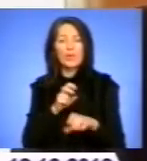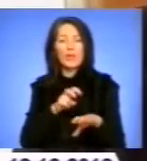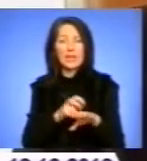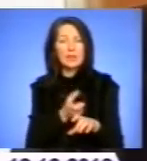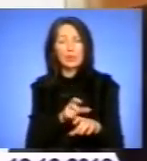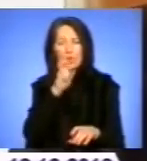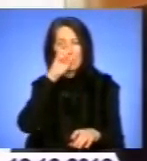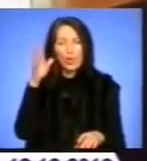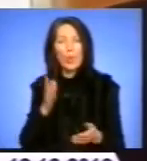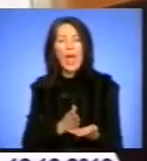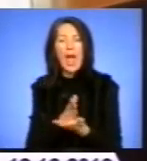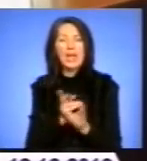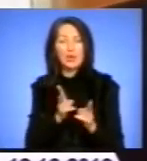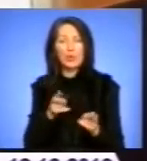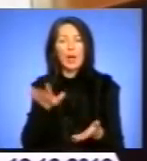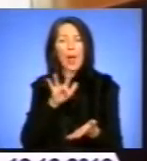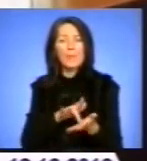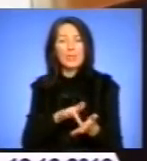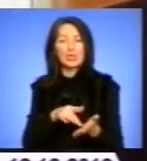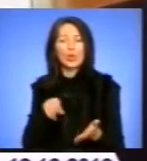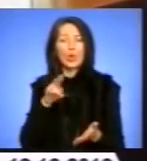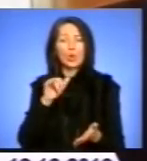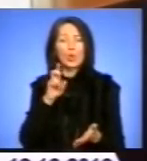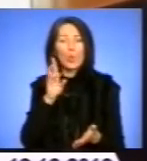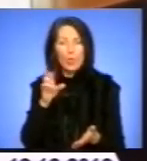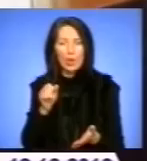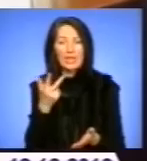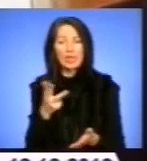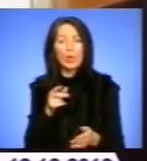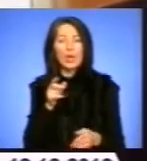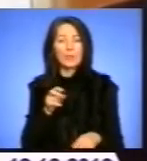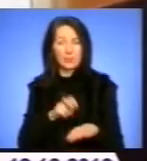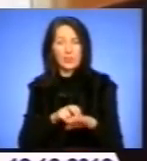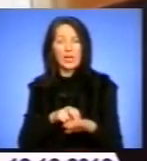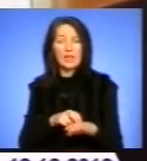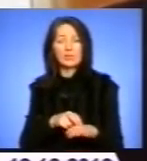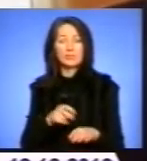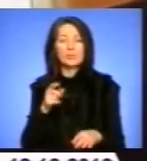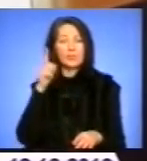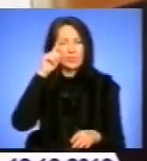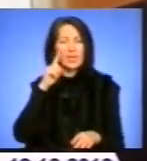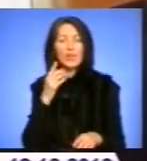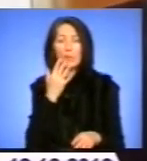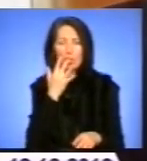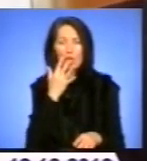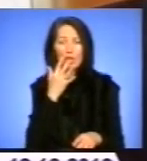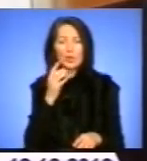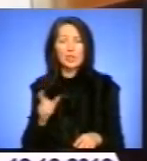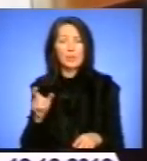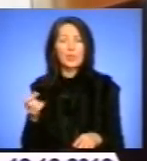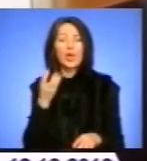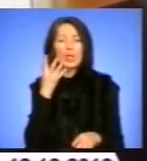хірург міста Дубно і троє лікарів євреїв по національності. І коли НКВД